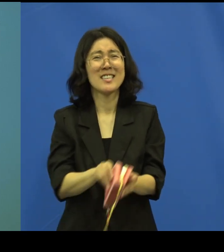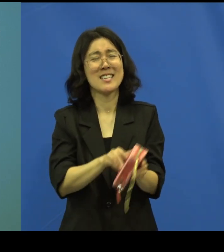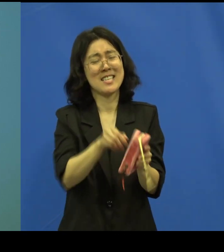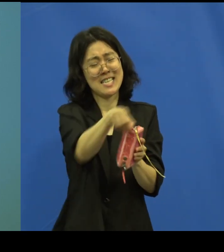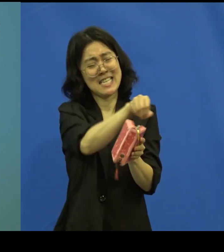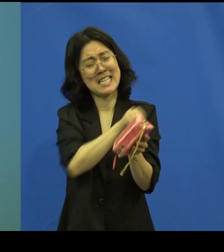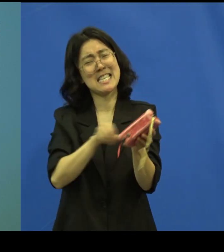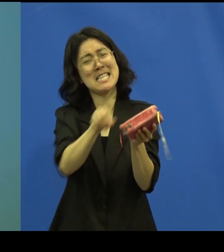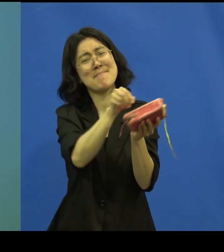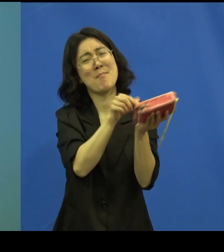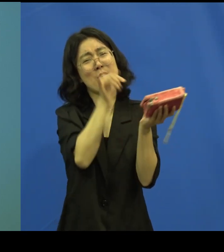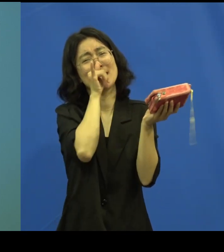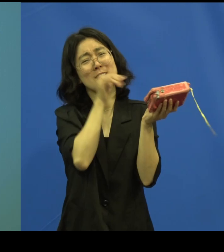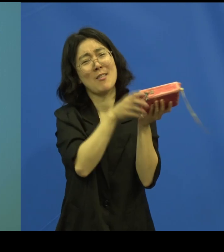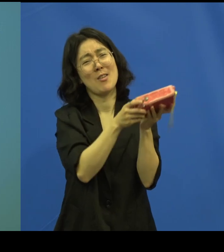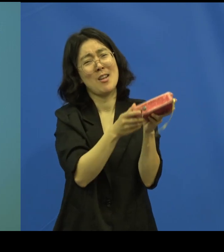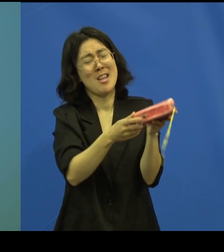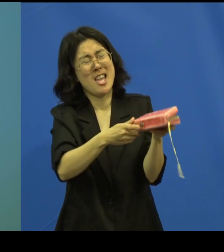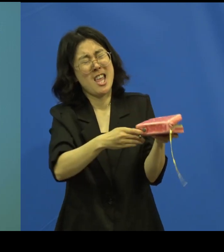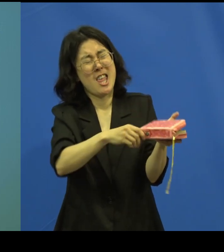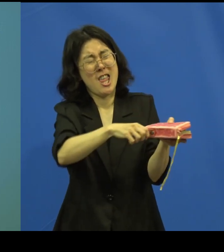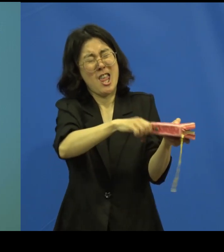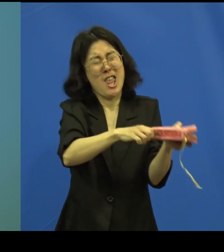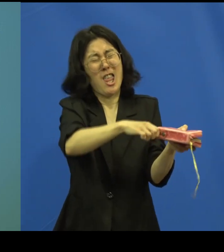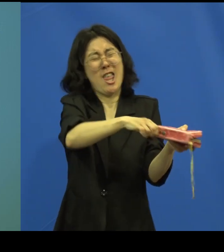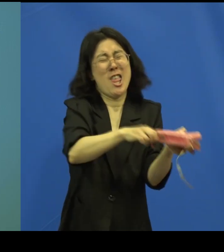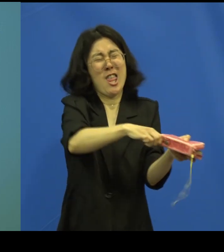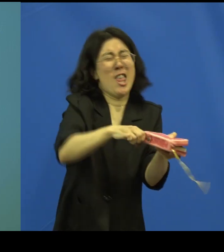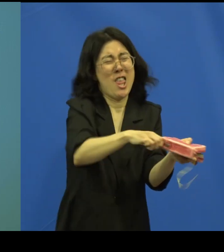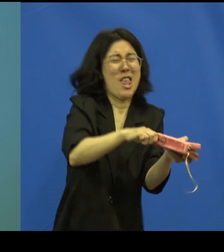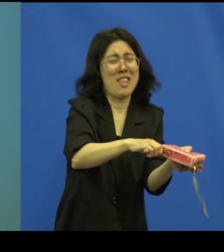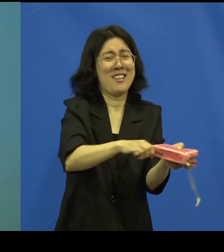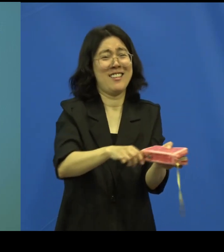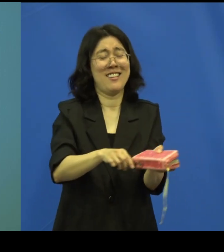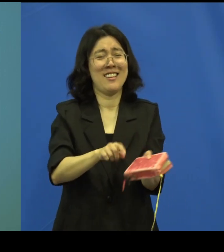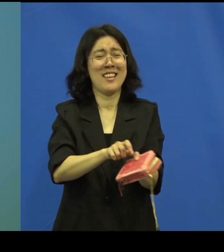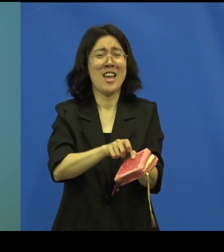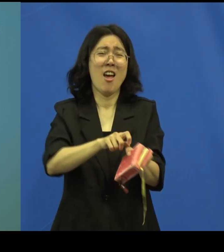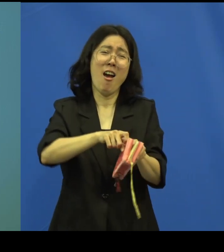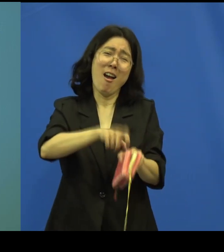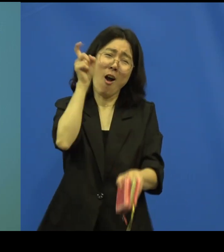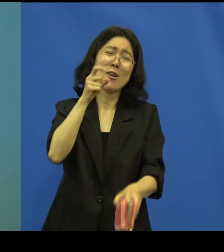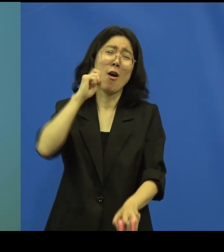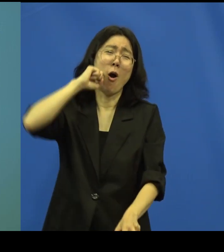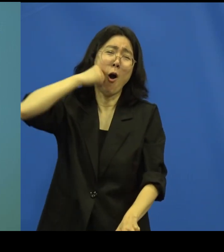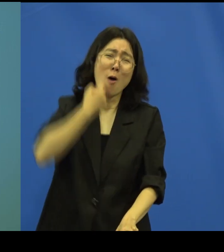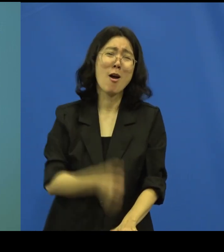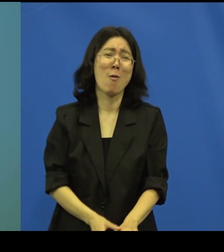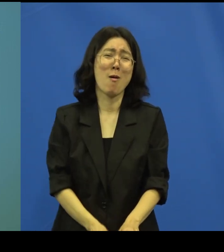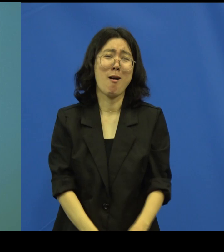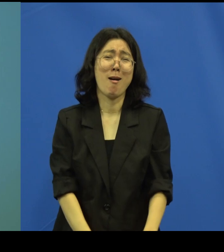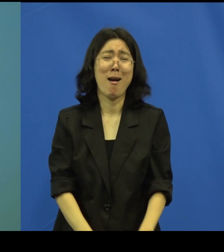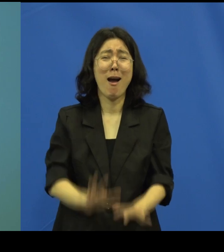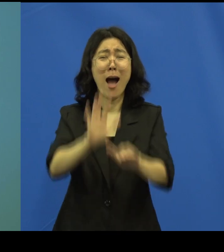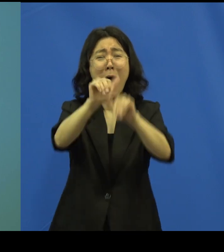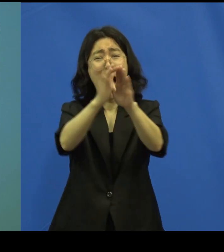지프가 달려가지고 닫으면 열자가 없어. 집에 가서도 안 열려